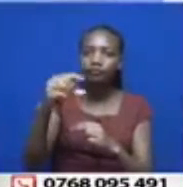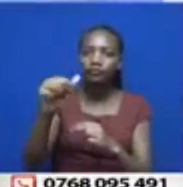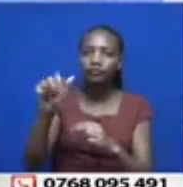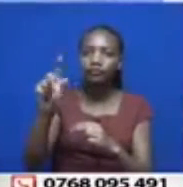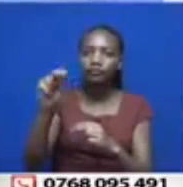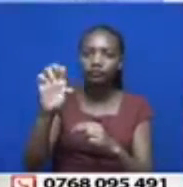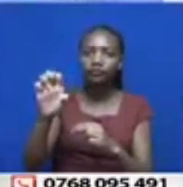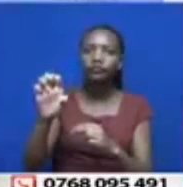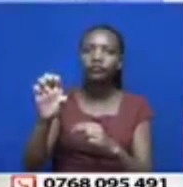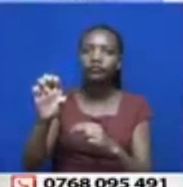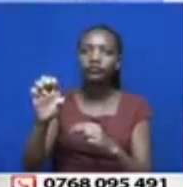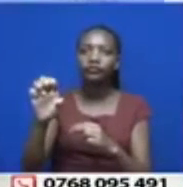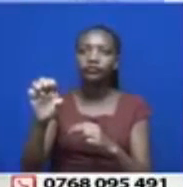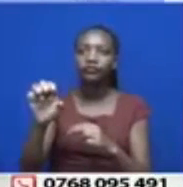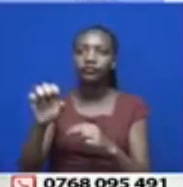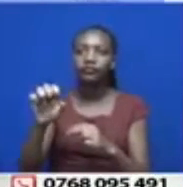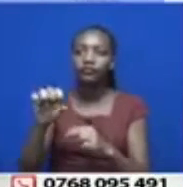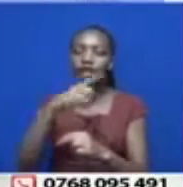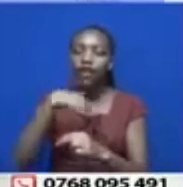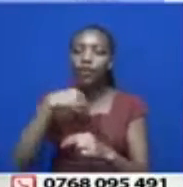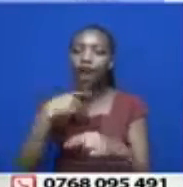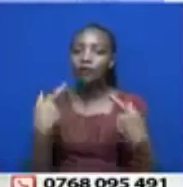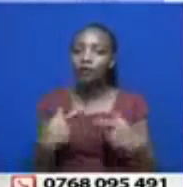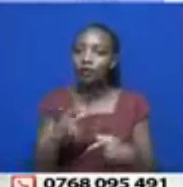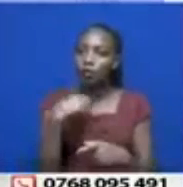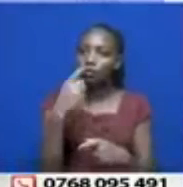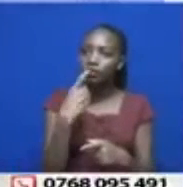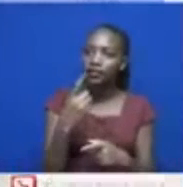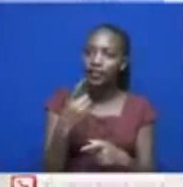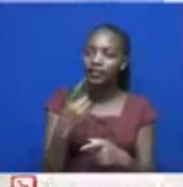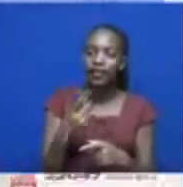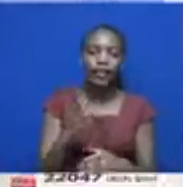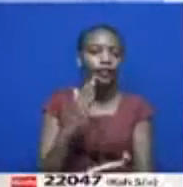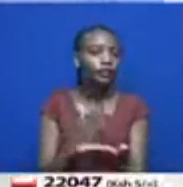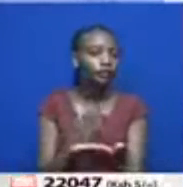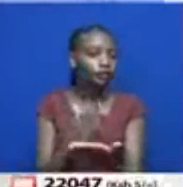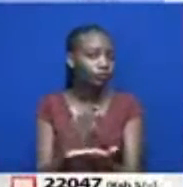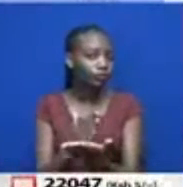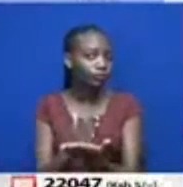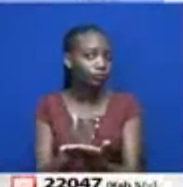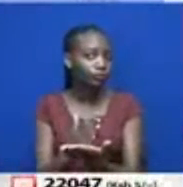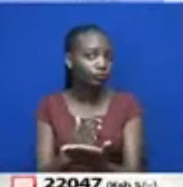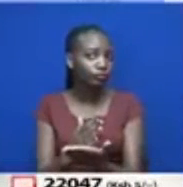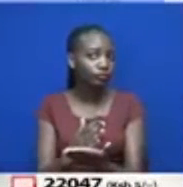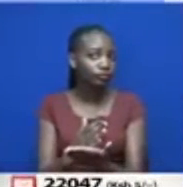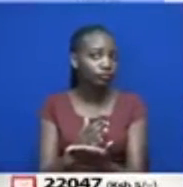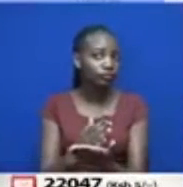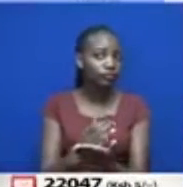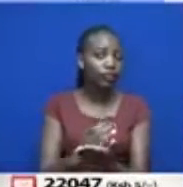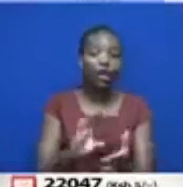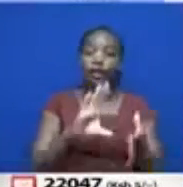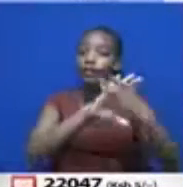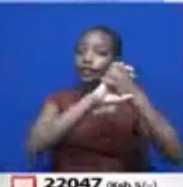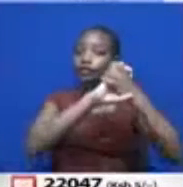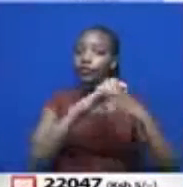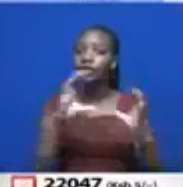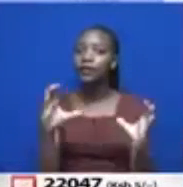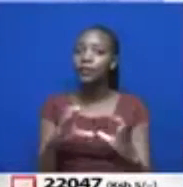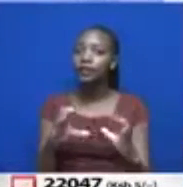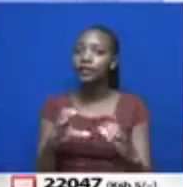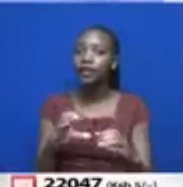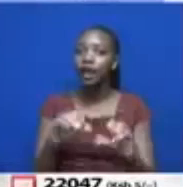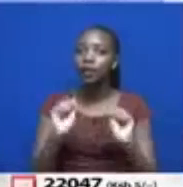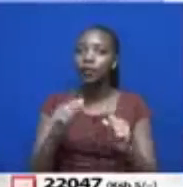tofauti, ambapo kuna wale ambao wanasema ya kwamba ni ishara tosha kuwa inchi ama chama cha Jubilee kitakuwa